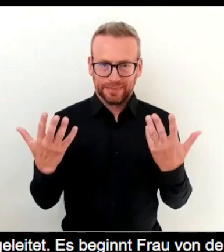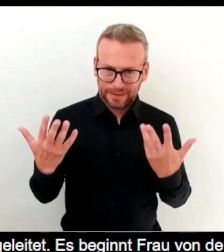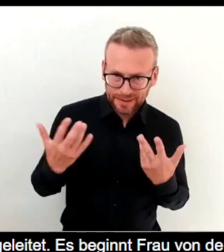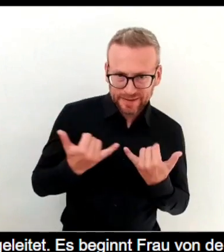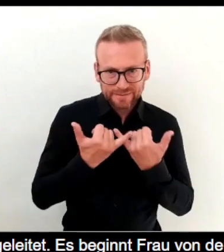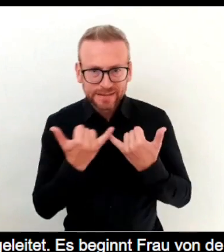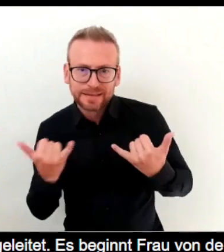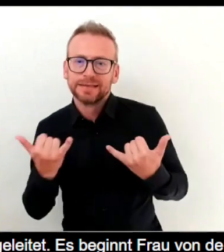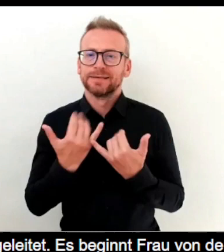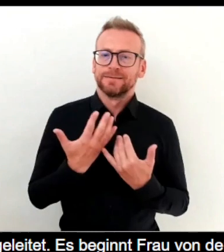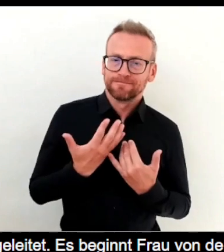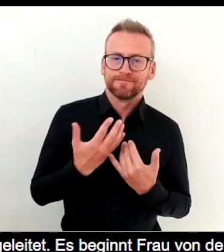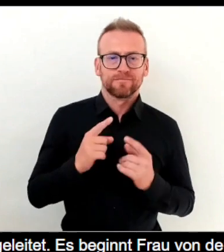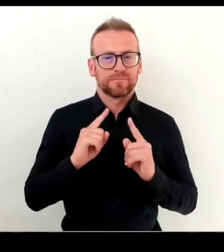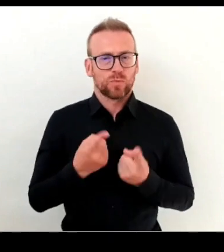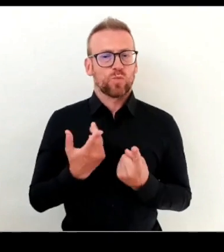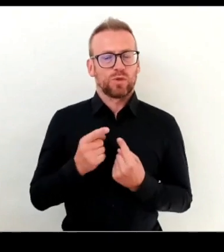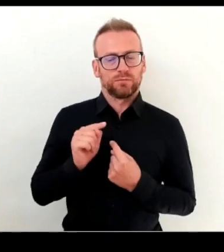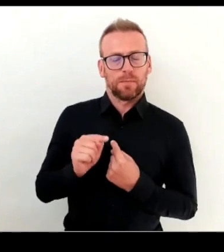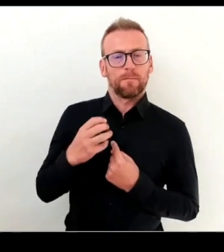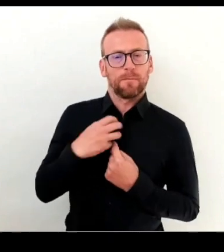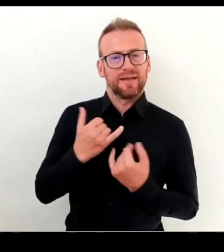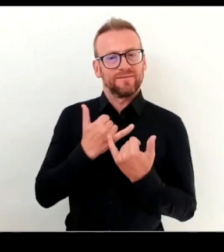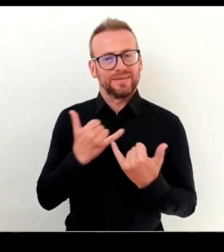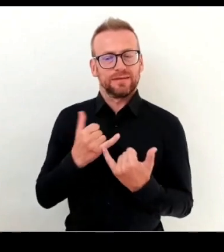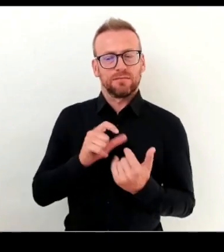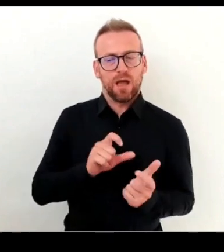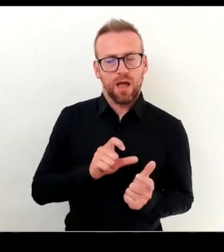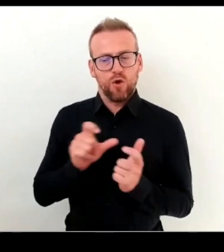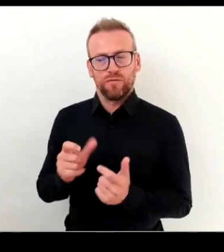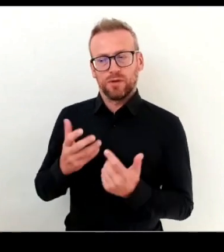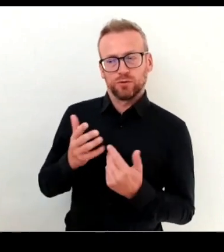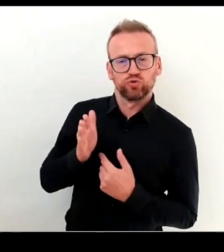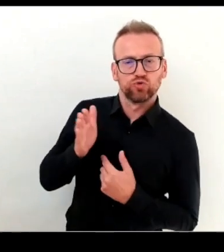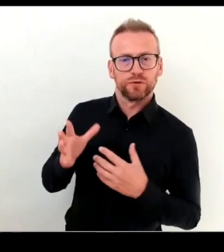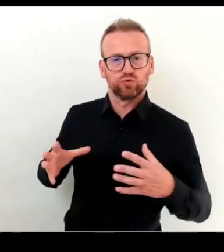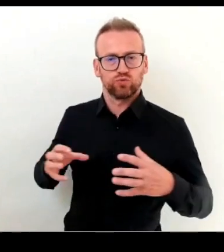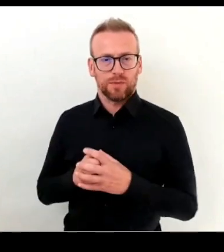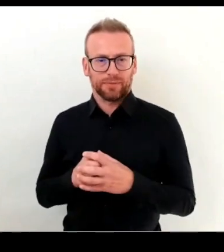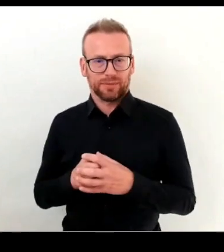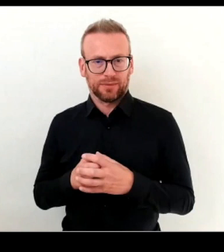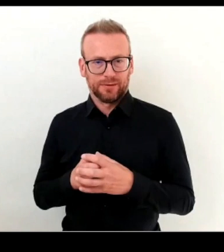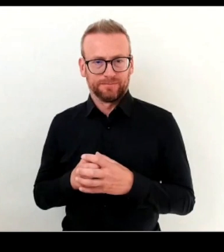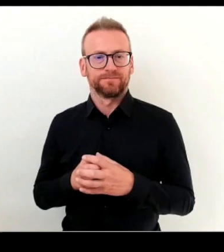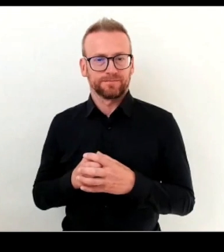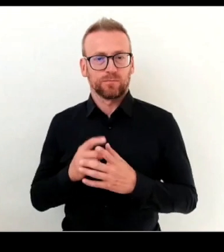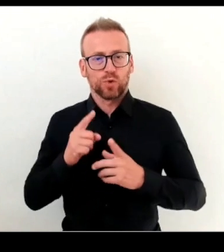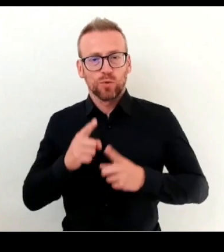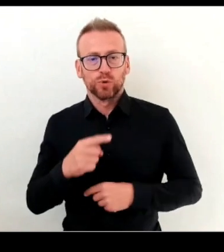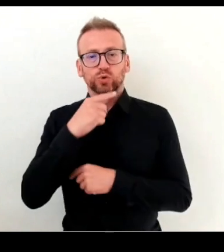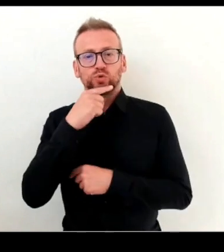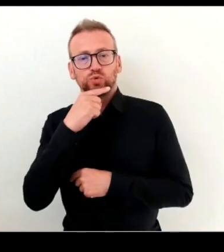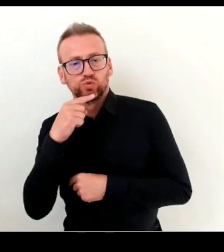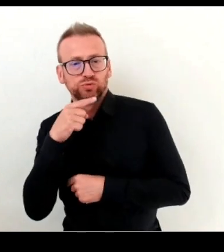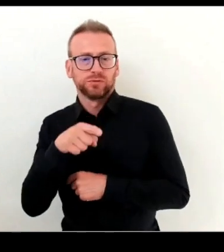resultierende Energiekrise, die Ernährungsunsicherheit, die Handelsfragen, ob es das Thema ist, Europas